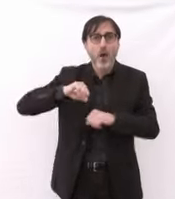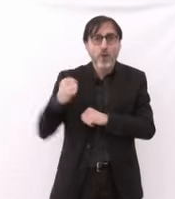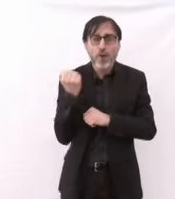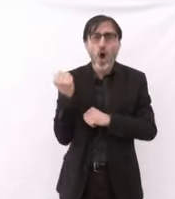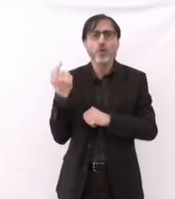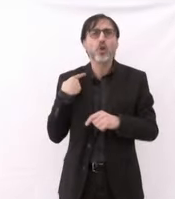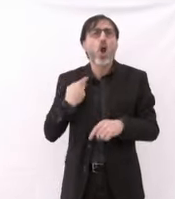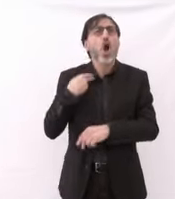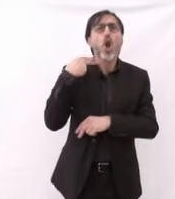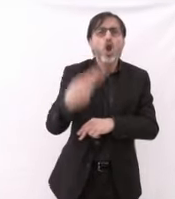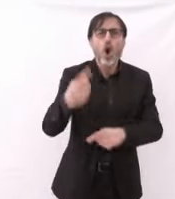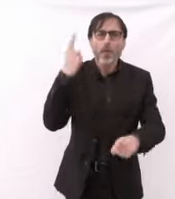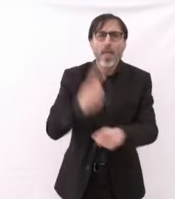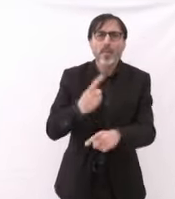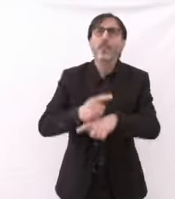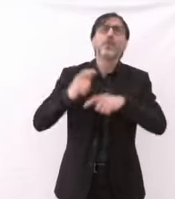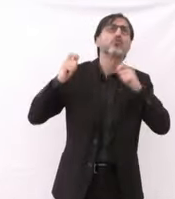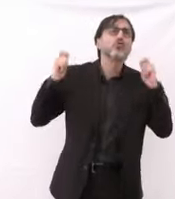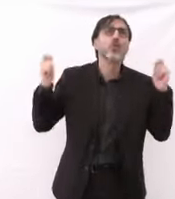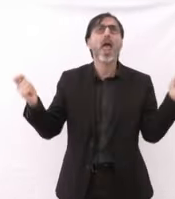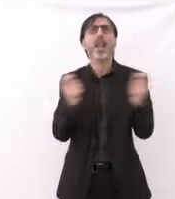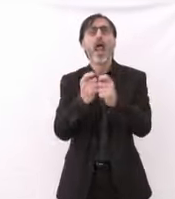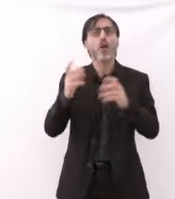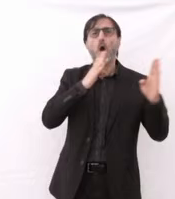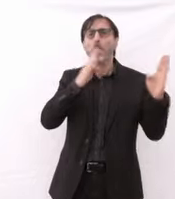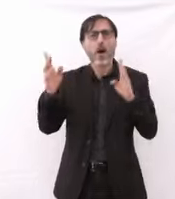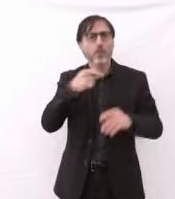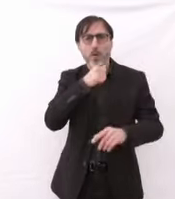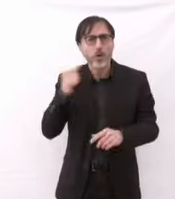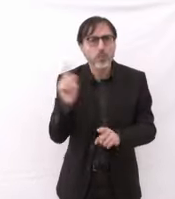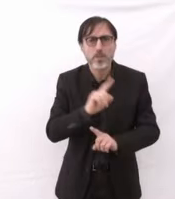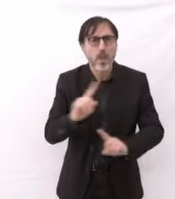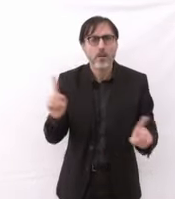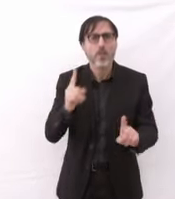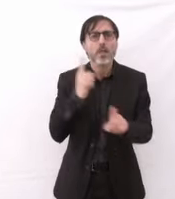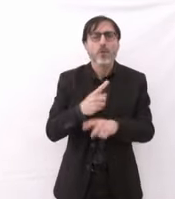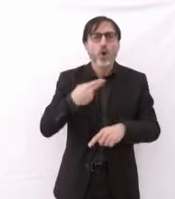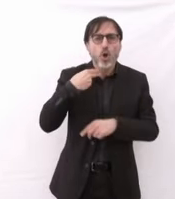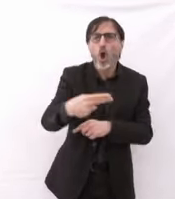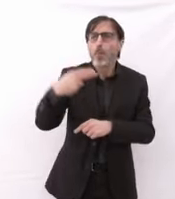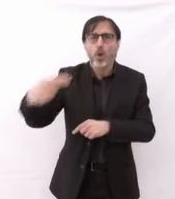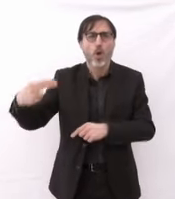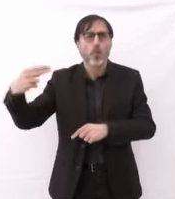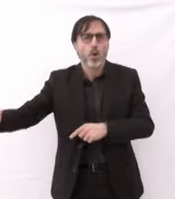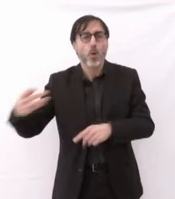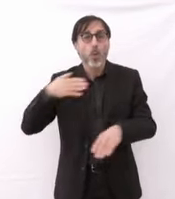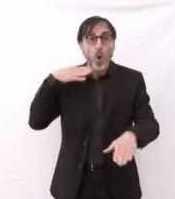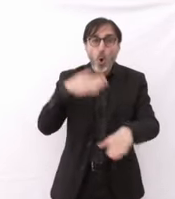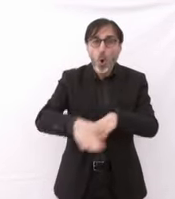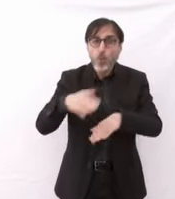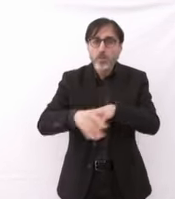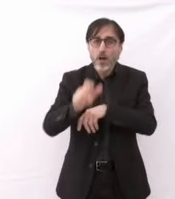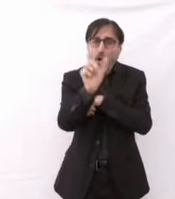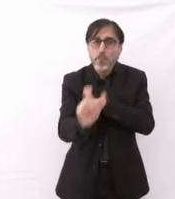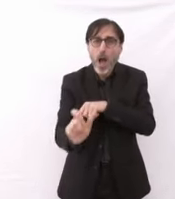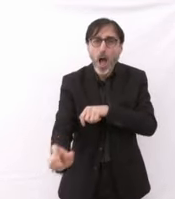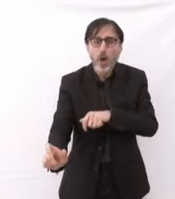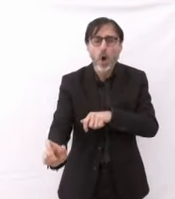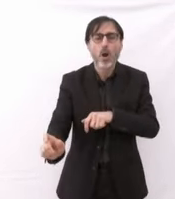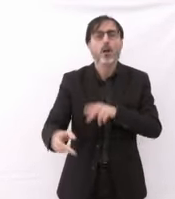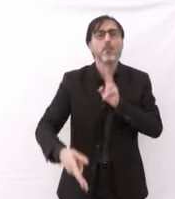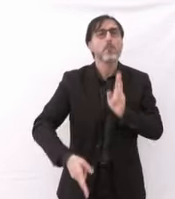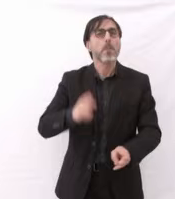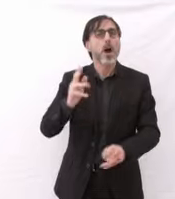per nome, non è qualcosa di generico. E lui usava le parole, ma